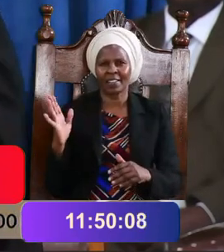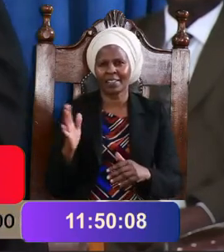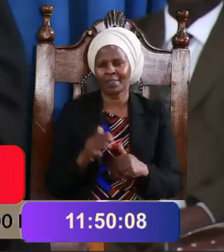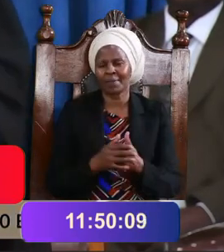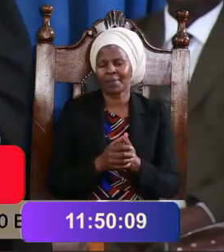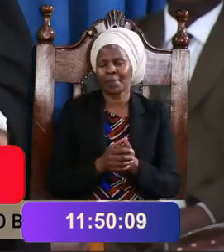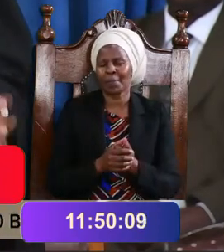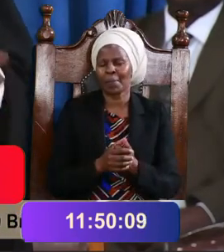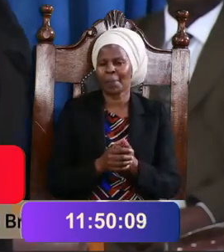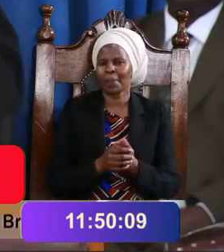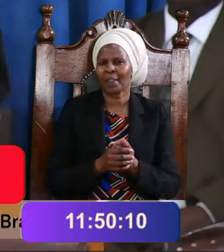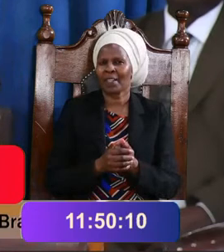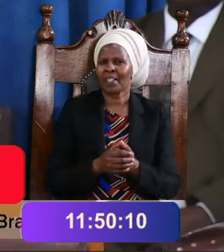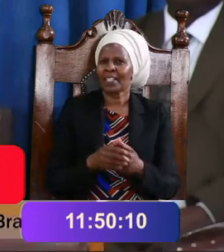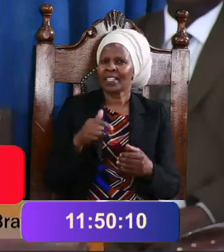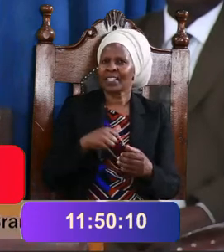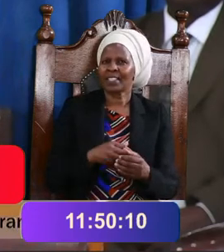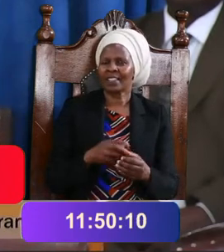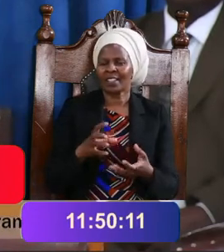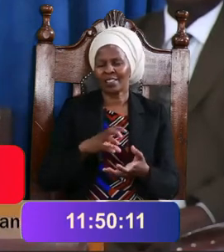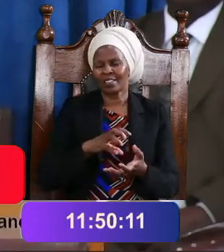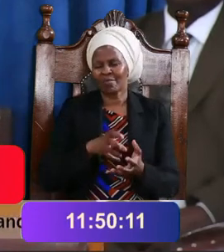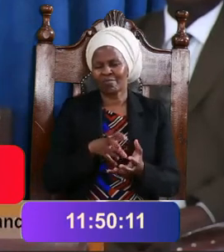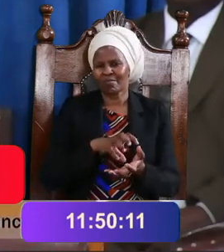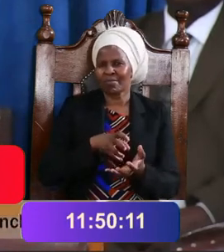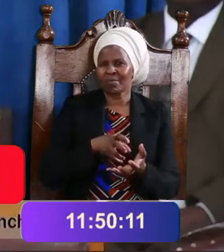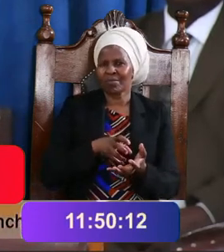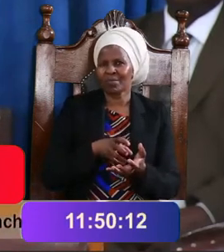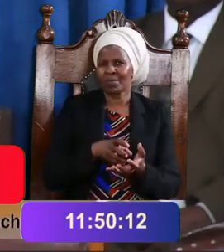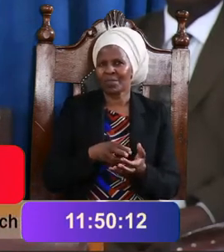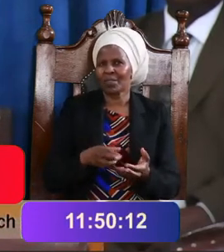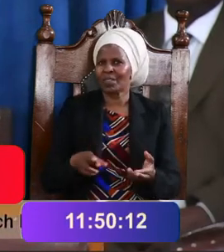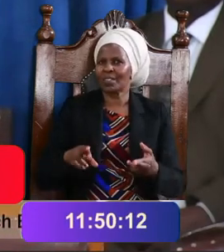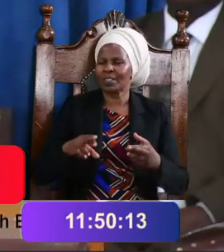hawakumpenda. Alikuwa katika hiyo mixed reception.